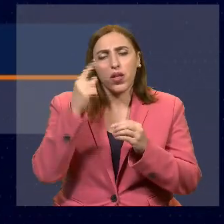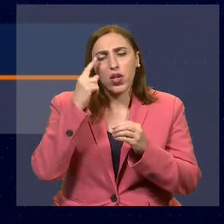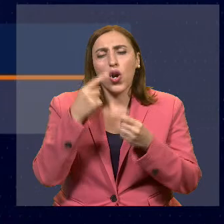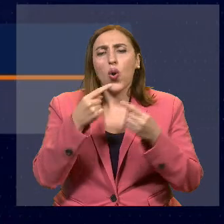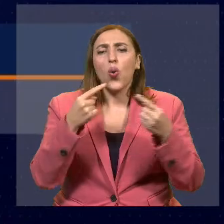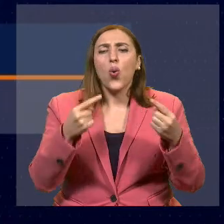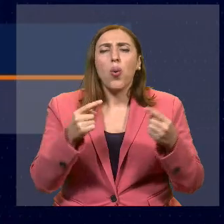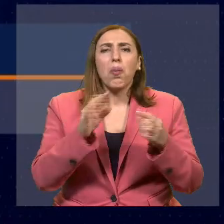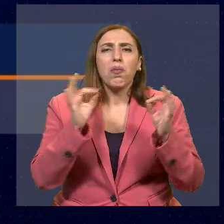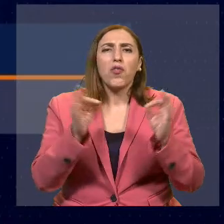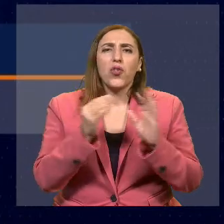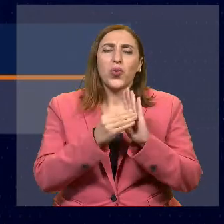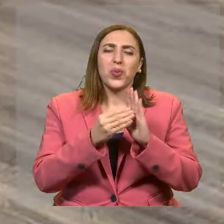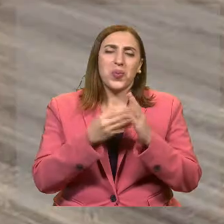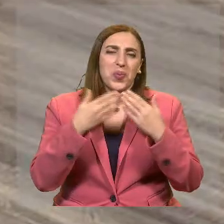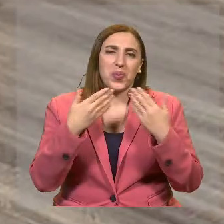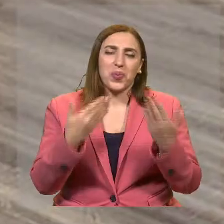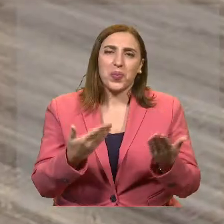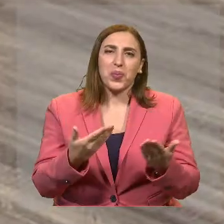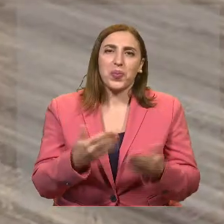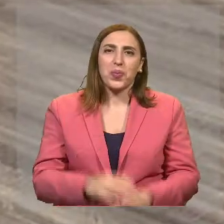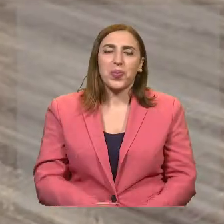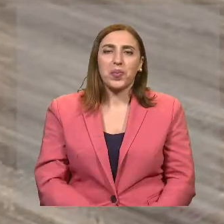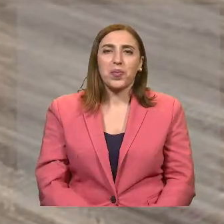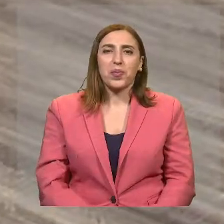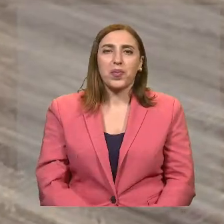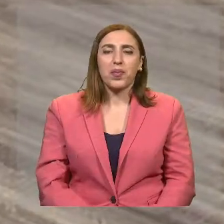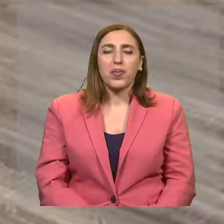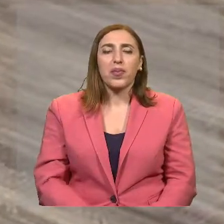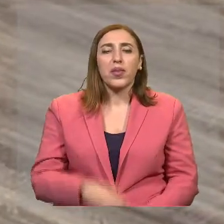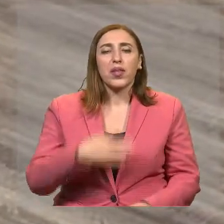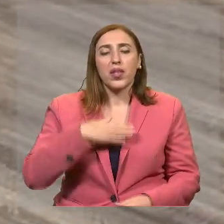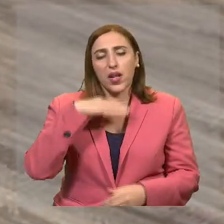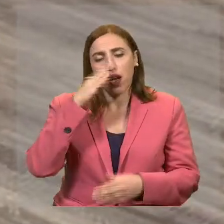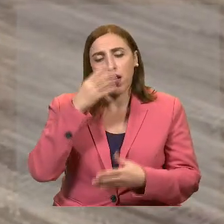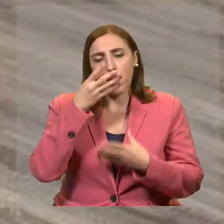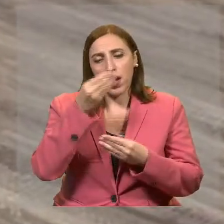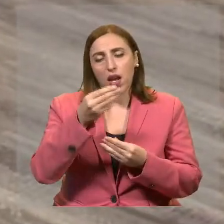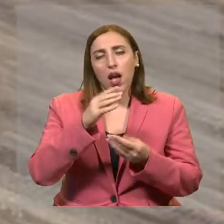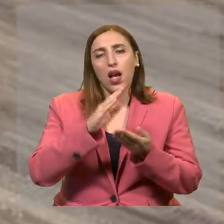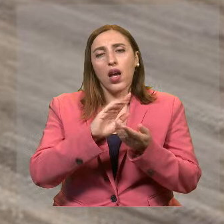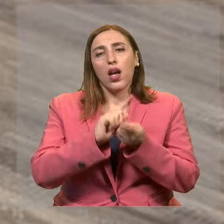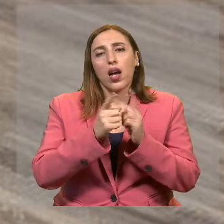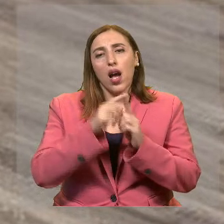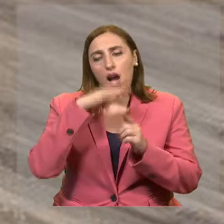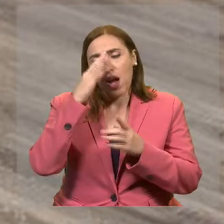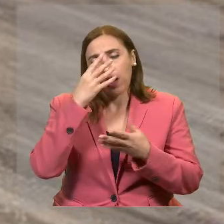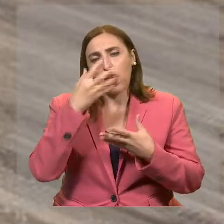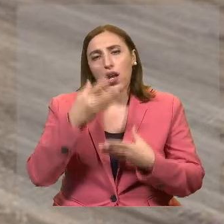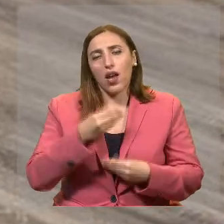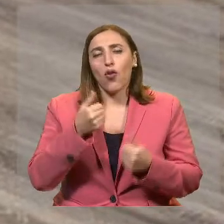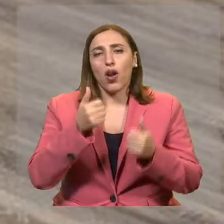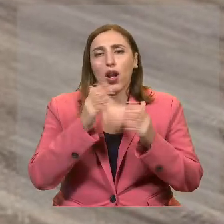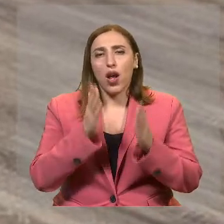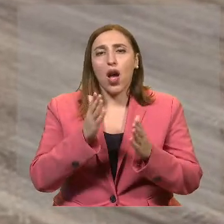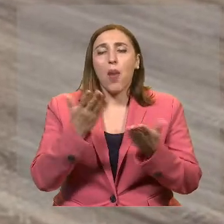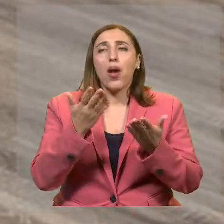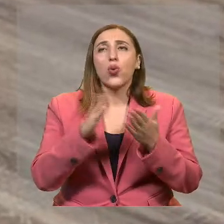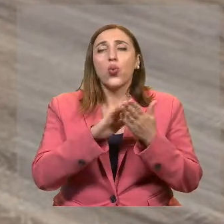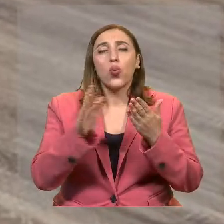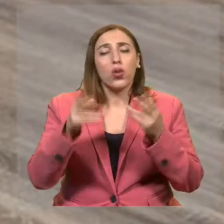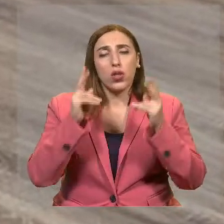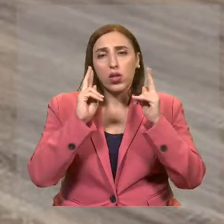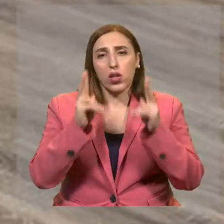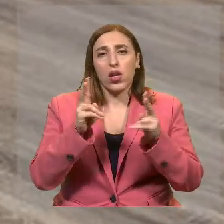ոչ մի բան չի գրում ինքը։ Նա մեզ, մենք իրեն ենք հուսադրում, որ ամեն ինչ լավ կլինի ու հեռու չէ օրը, երբ տուն կգա,